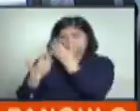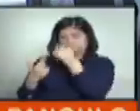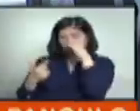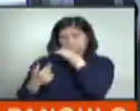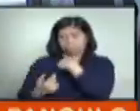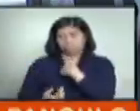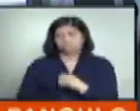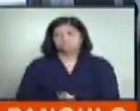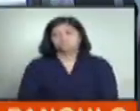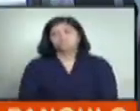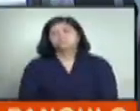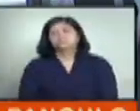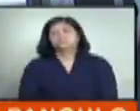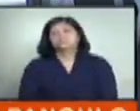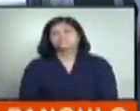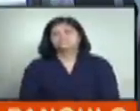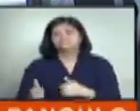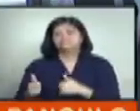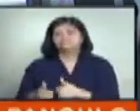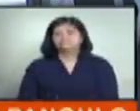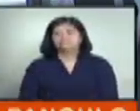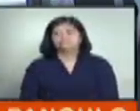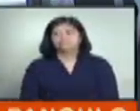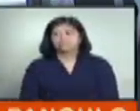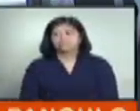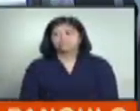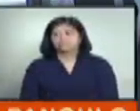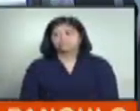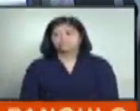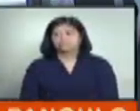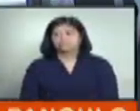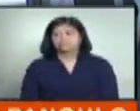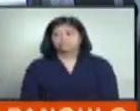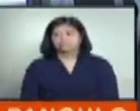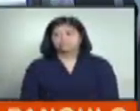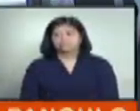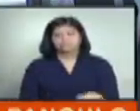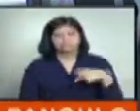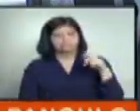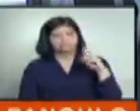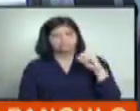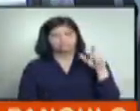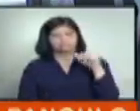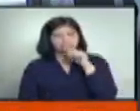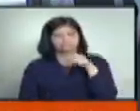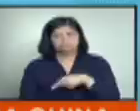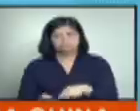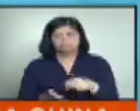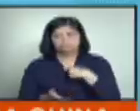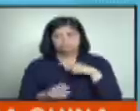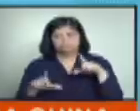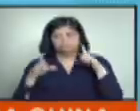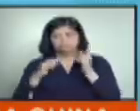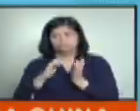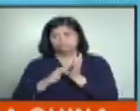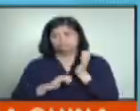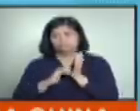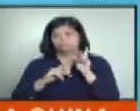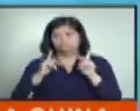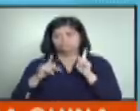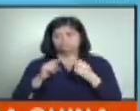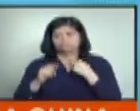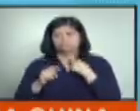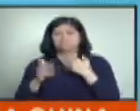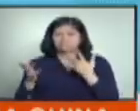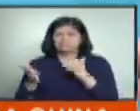amin. Okay, sir? Mga pasapirol niya, din binabayaran. Sa akin, sumisingil yung mga tao. Ako